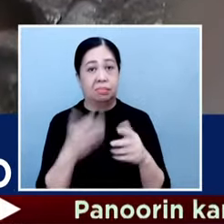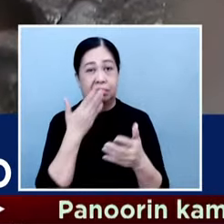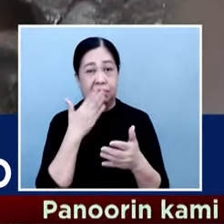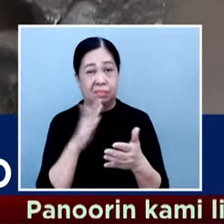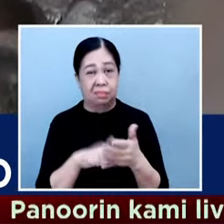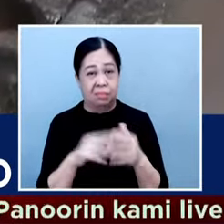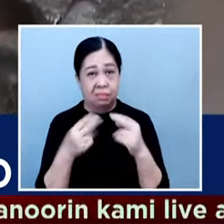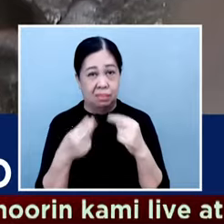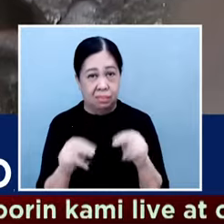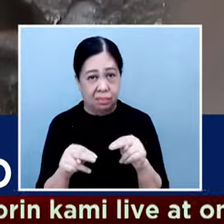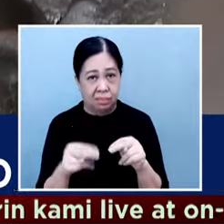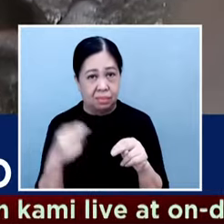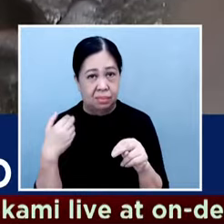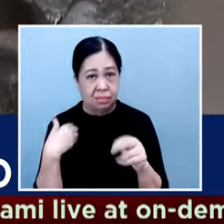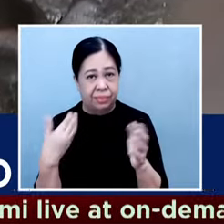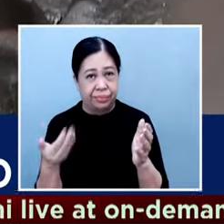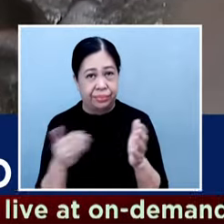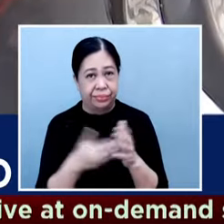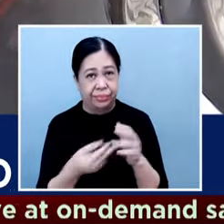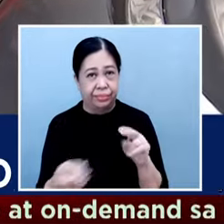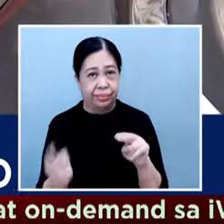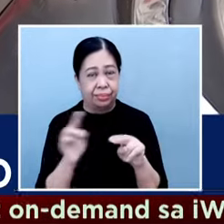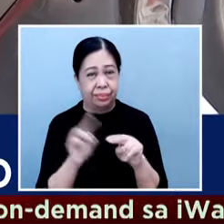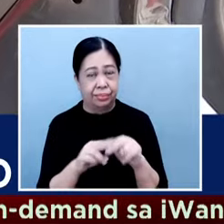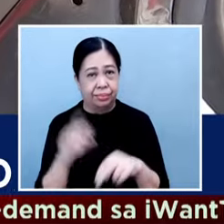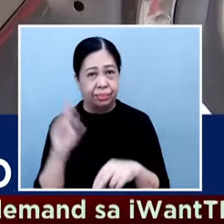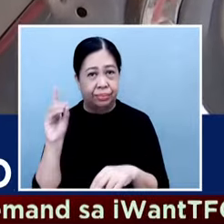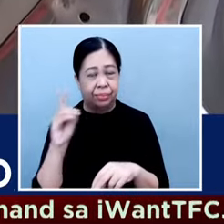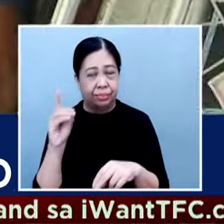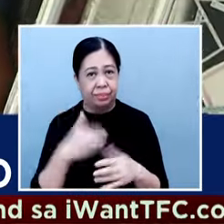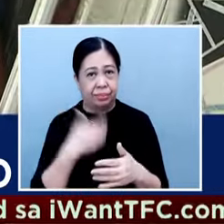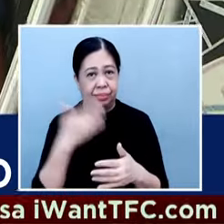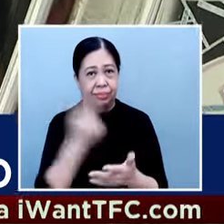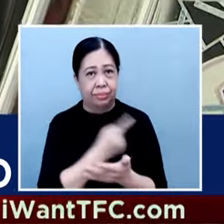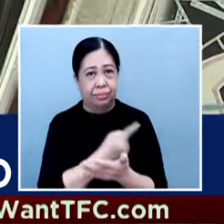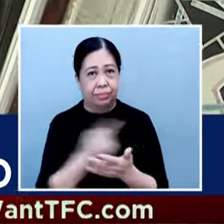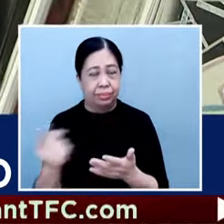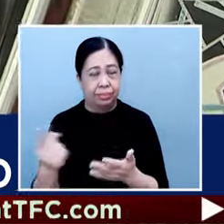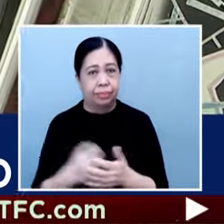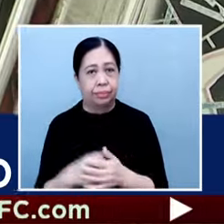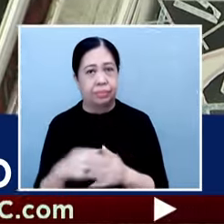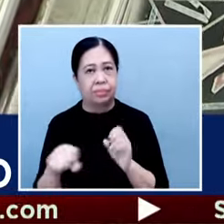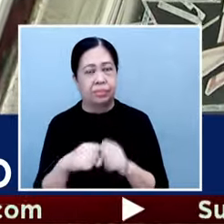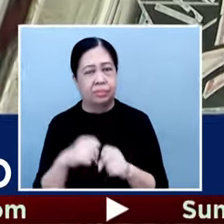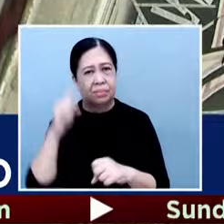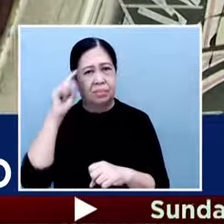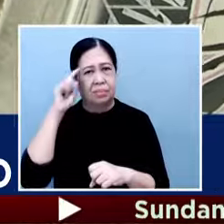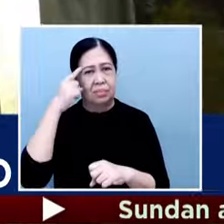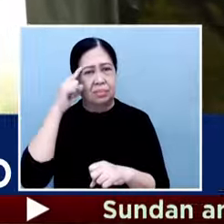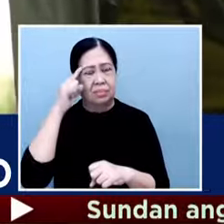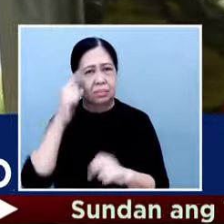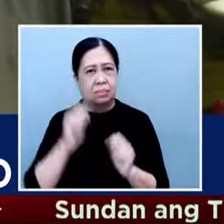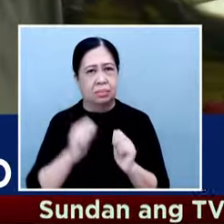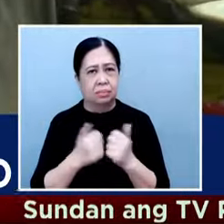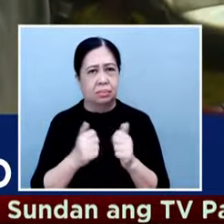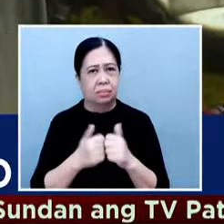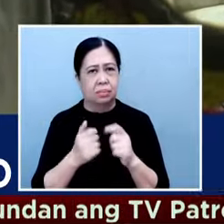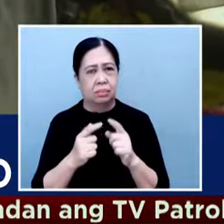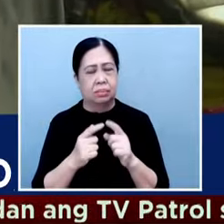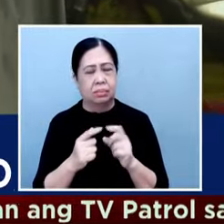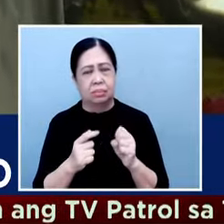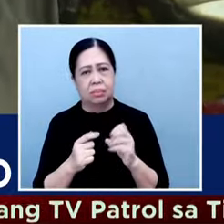may nagbabadya na namang dagdag presyo sa diesel sa susunod na linggo. Kaya nag-iisip na siya ng diskarte para